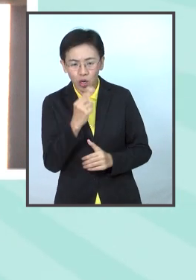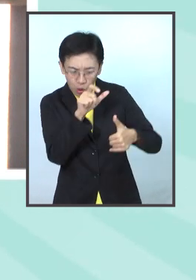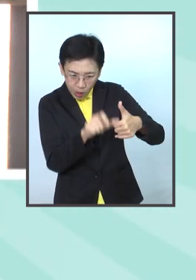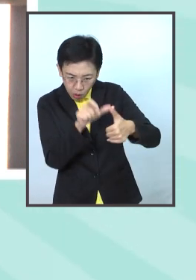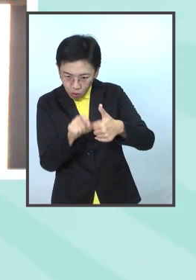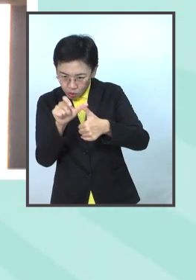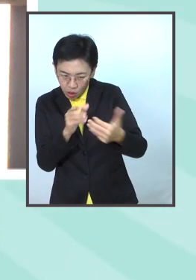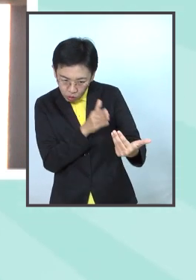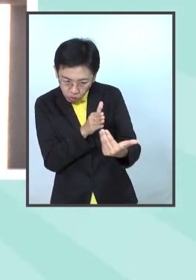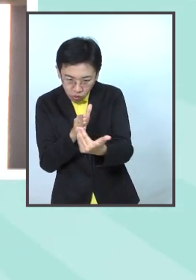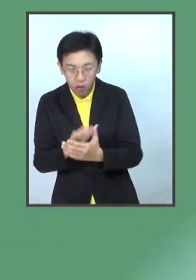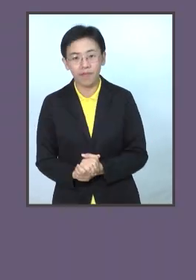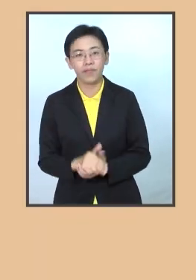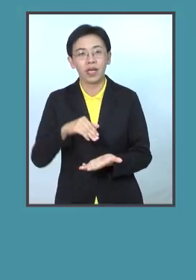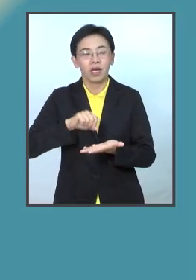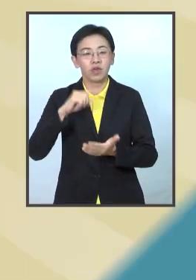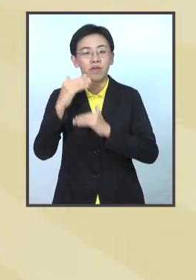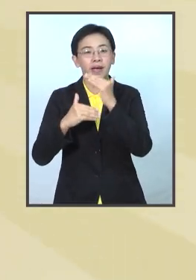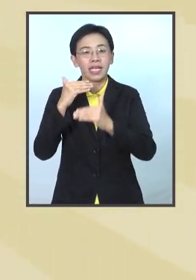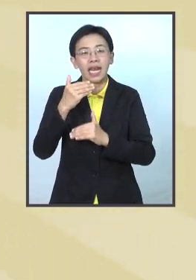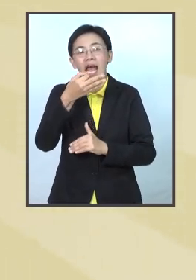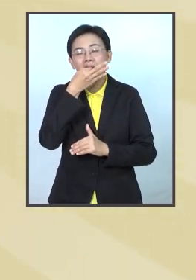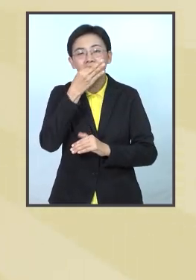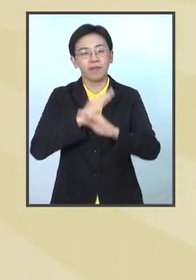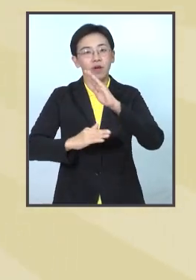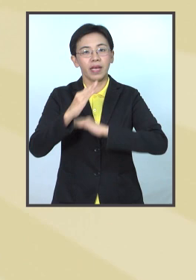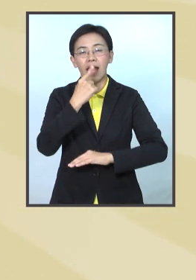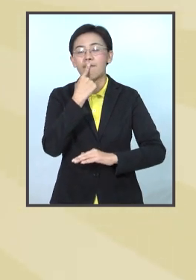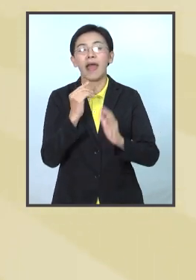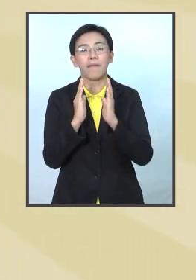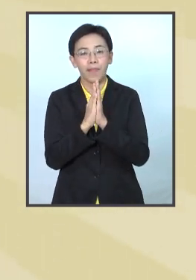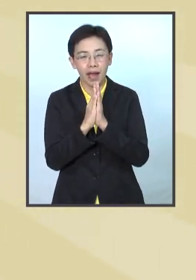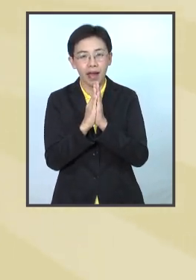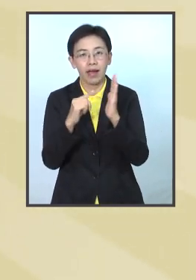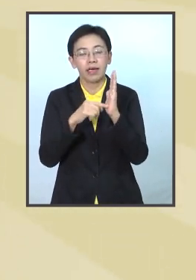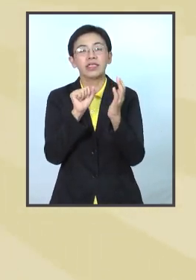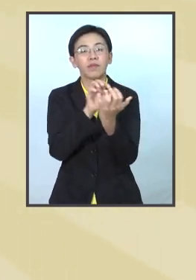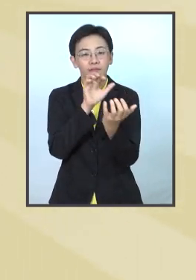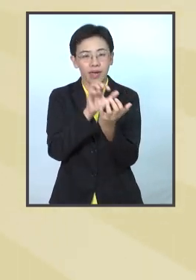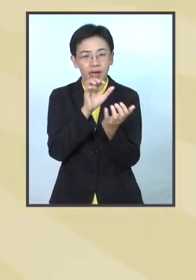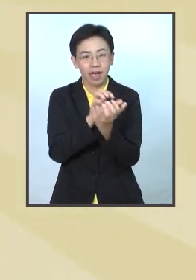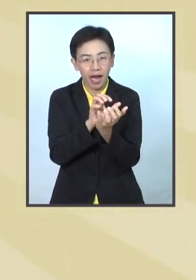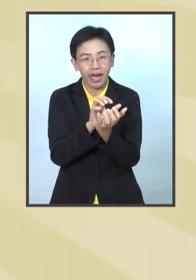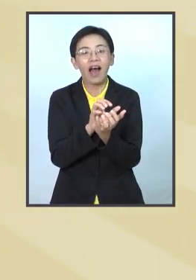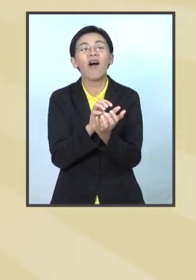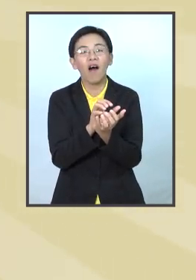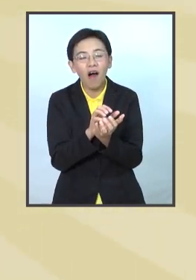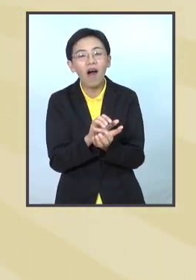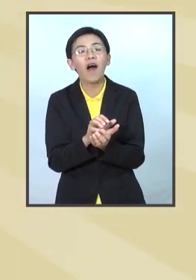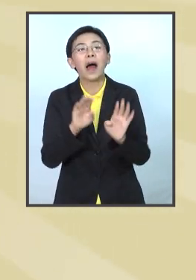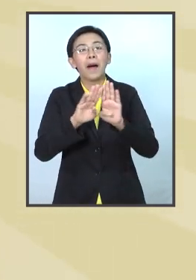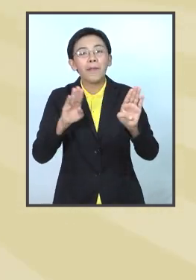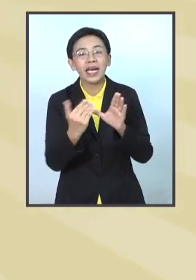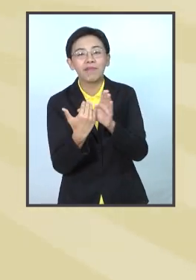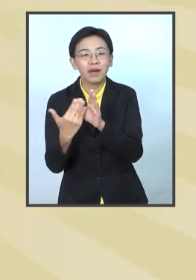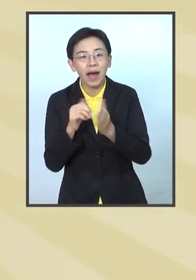จะพิจารณาเป็นรายๆไปค่ะ ศูนย์พัฒนาศักยภาพและอาชีพคนพิการพระประแดงจังหวัดสมุทรปราการเปิดรับสมั